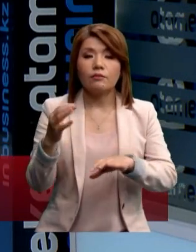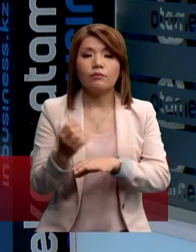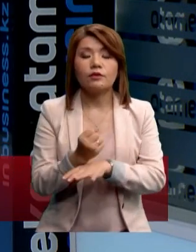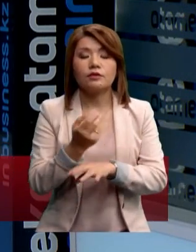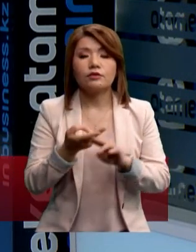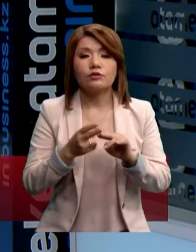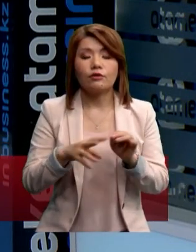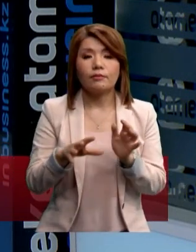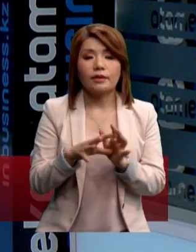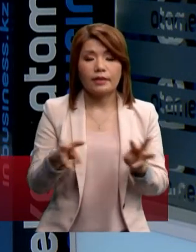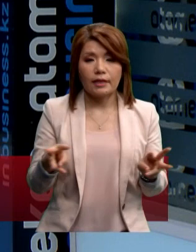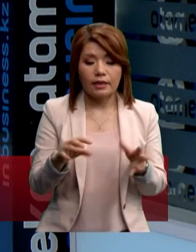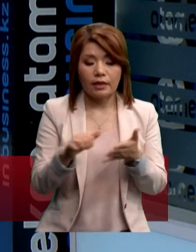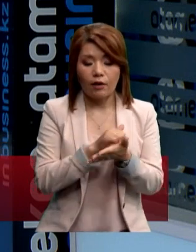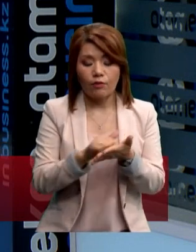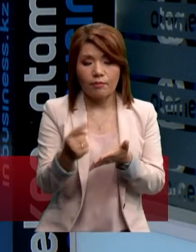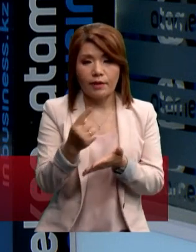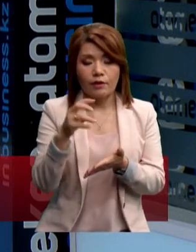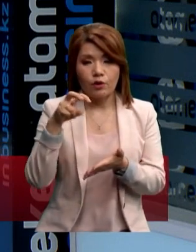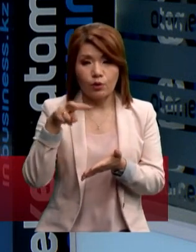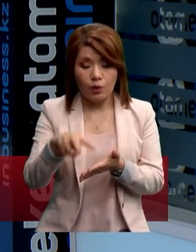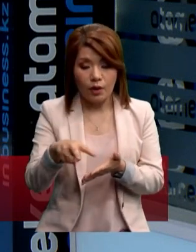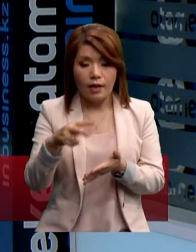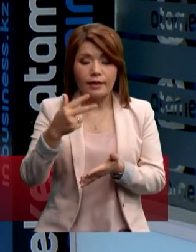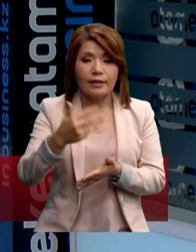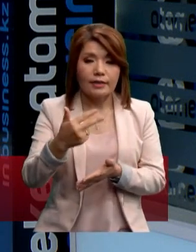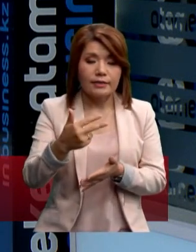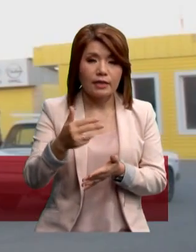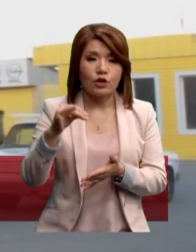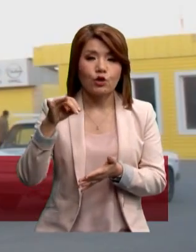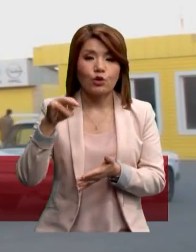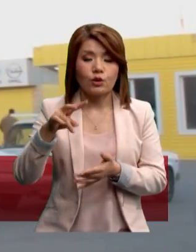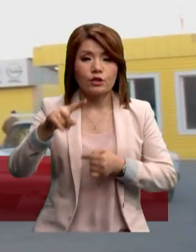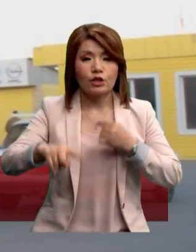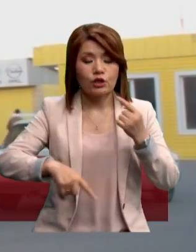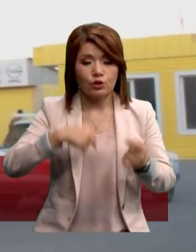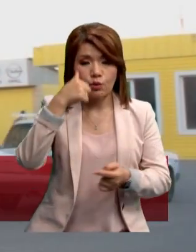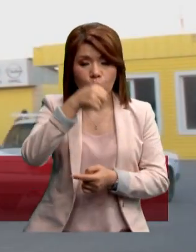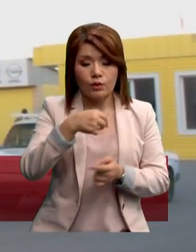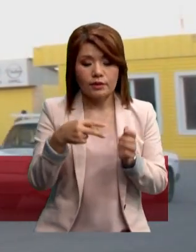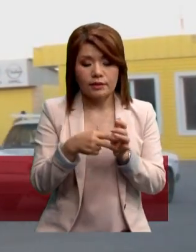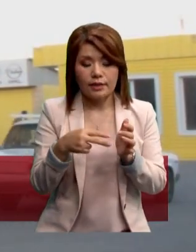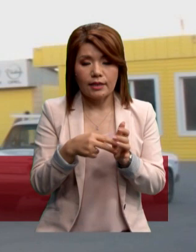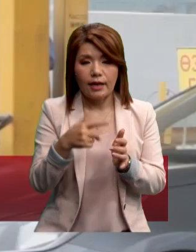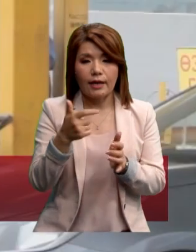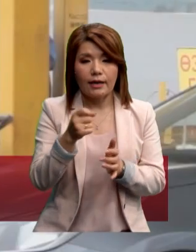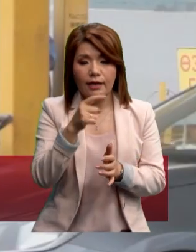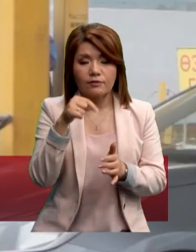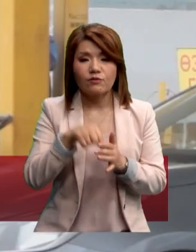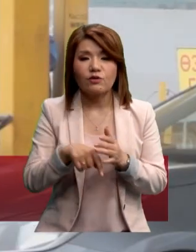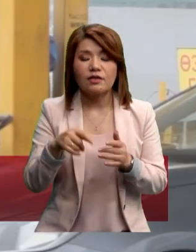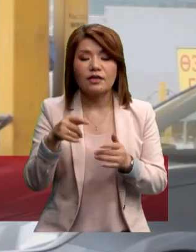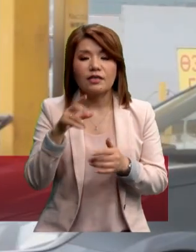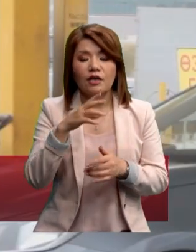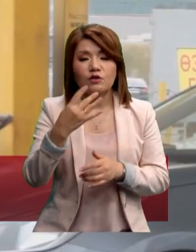минэнерго Согласно документу с 1 июля этого года по 30 июня следующего цена на газ который поставляют на внутренний